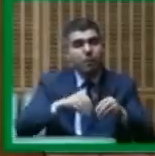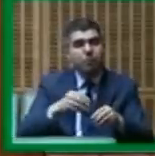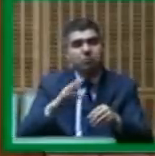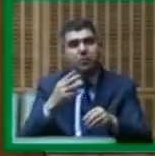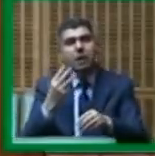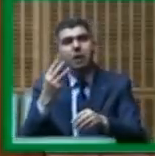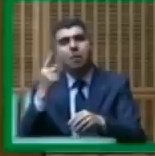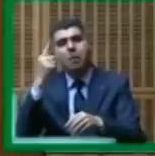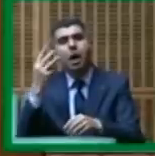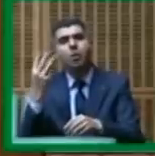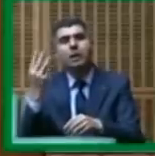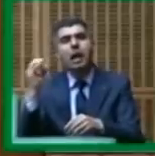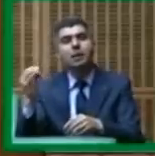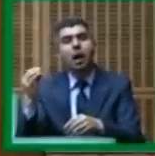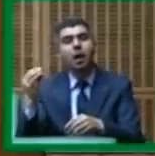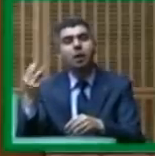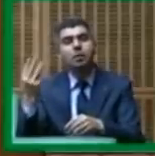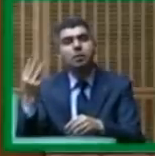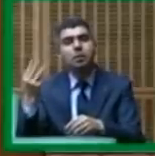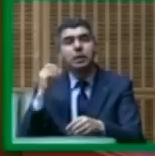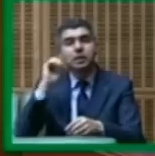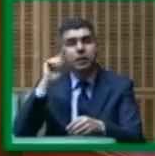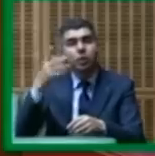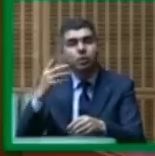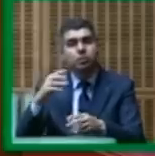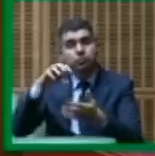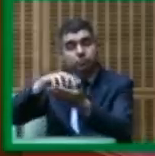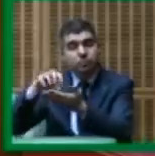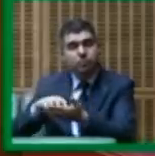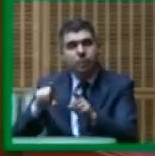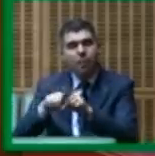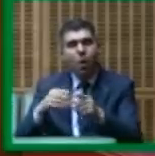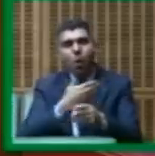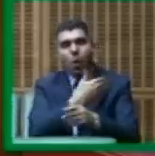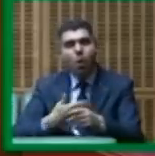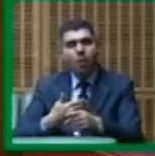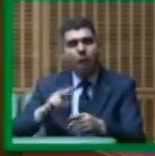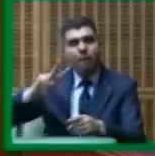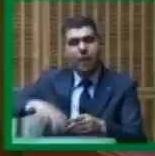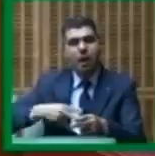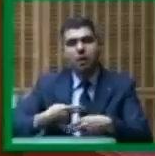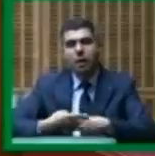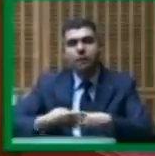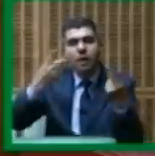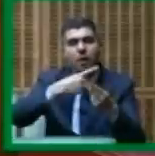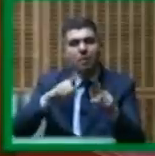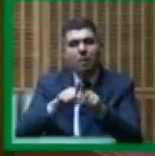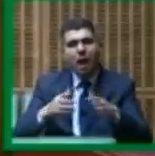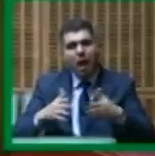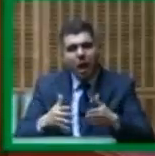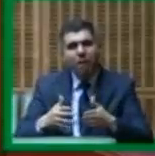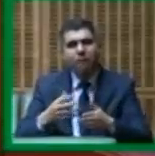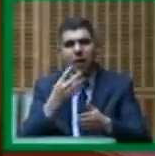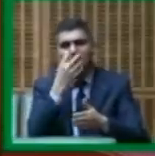الدواور. هاد الحكومه هادي دايره في البلد ديالها تتكلم مع المواطنين بالحقيقه ما كنخافوش ما كنترعدوش